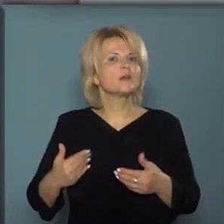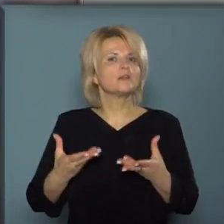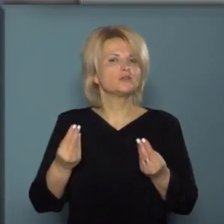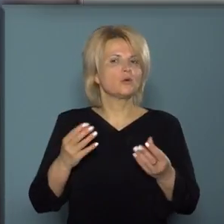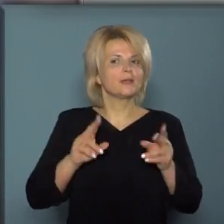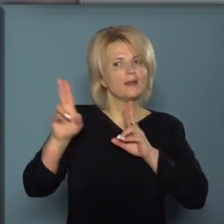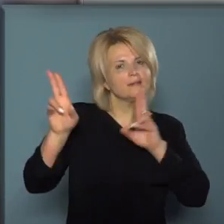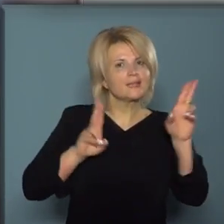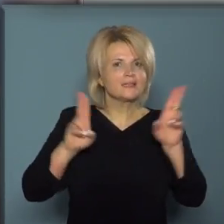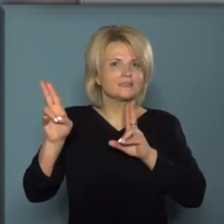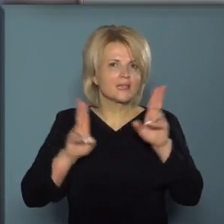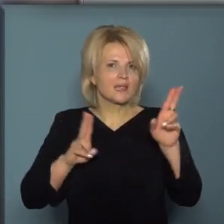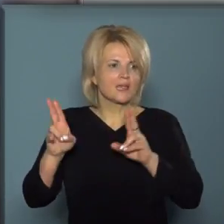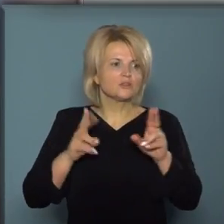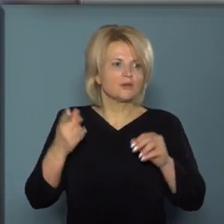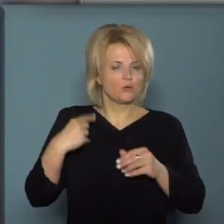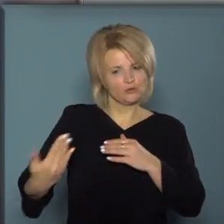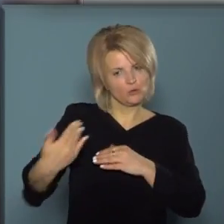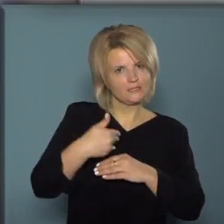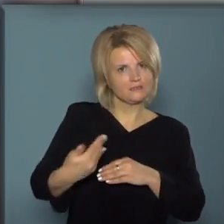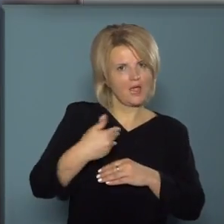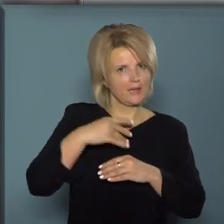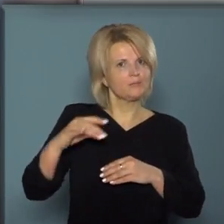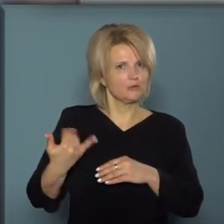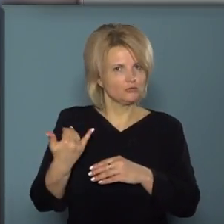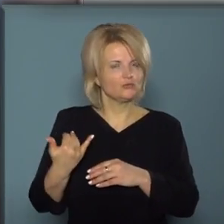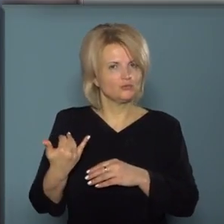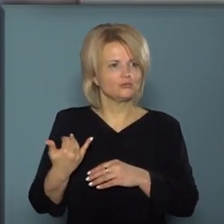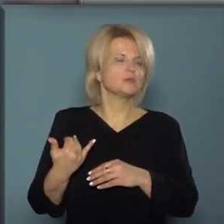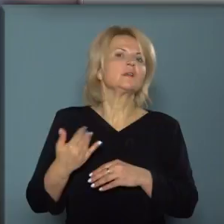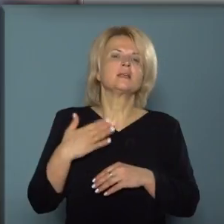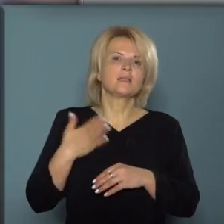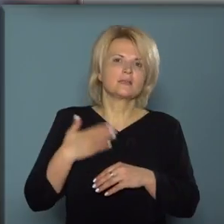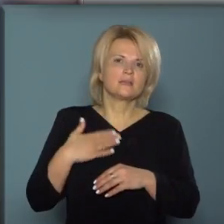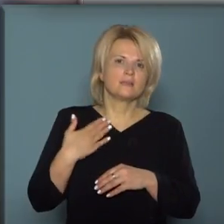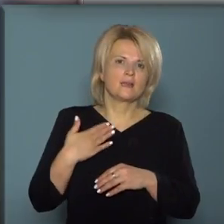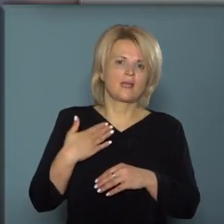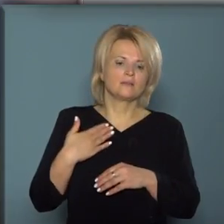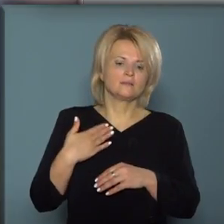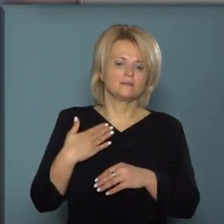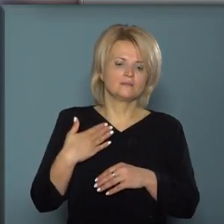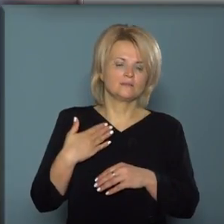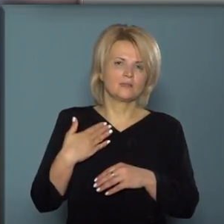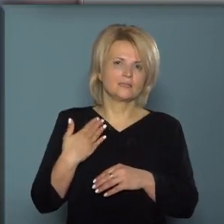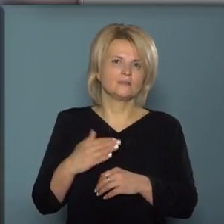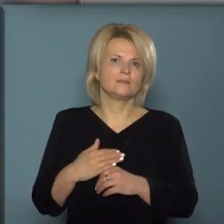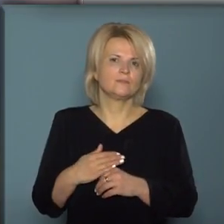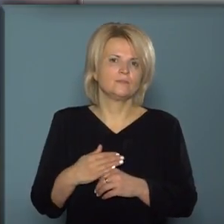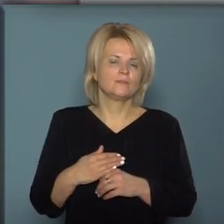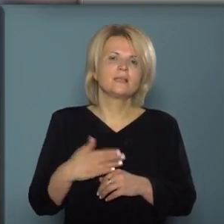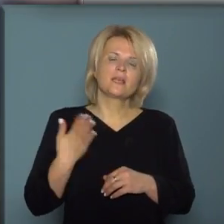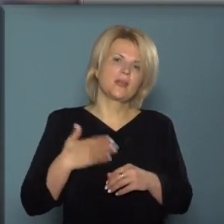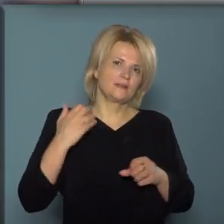számtalanan jelentkeztek be, akár hozzám is személy szerint, hogy ilyen-olyan területeken felajánlják